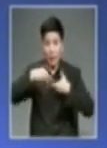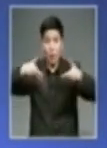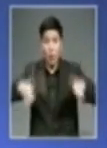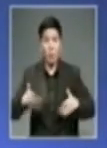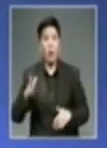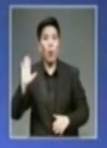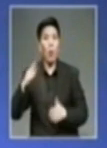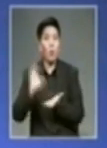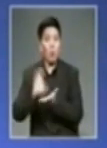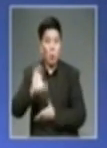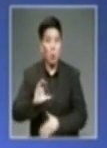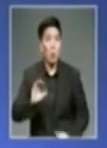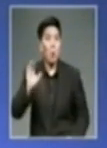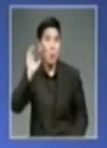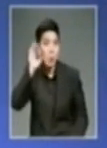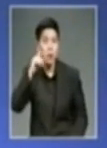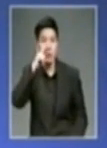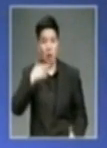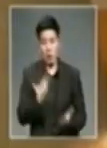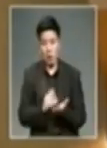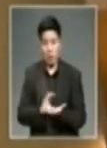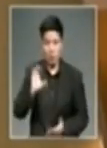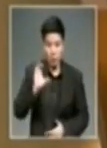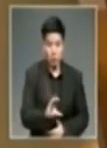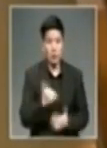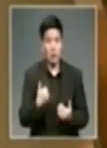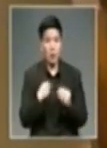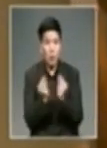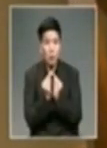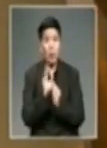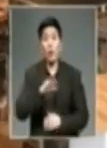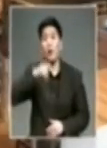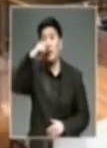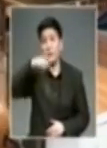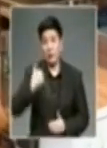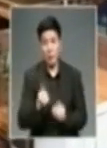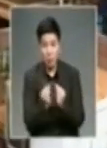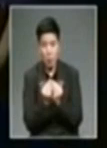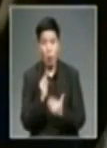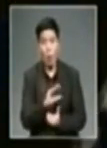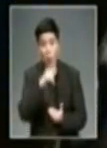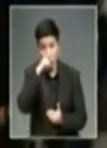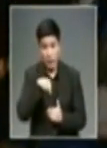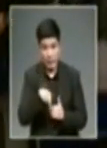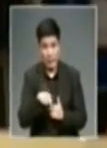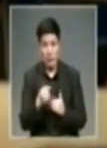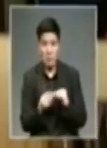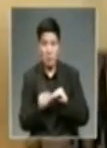เชื่อมั่นนักลงทุนก็เกิดขึ้นแล้วเขาก็จะมาลงทุนอย่างวันนี้คะแนนความเชื่อมั่นนะครับ ของคนไทยในประเทศไท